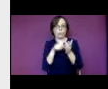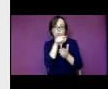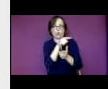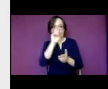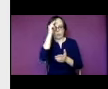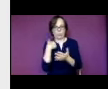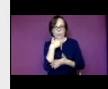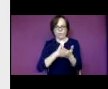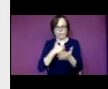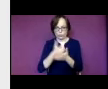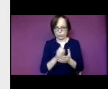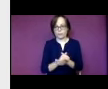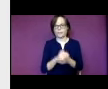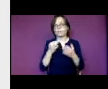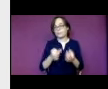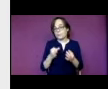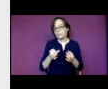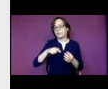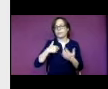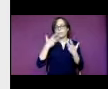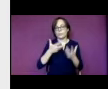zastanowić, na ile